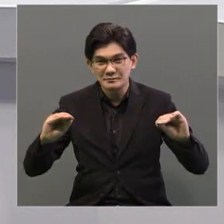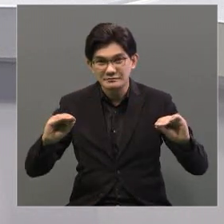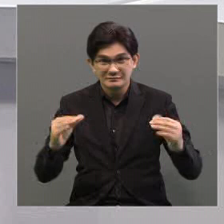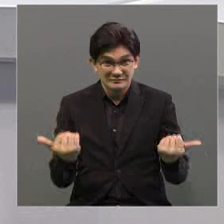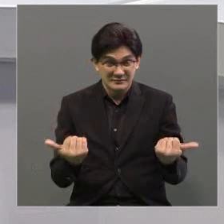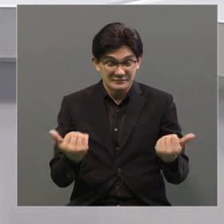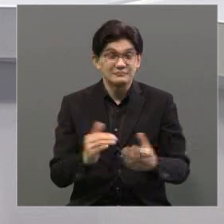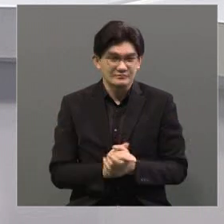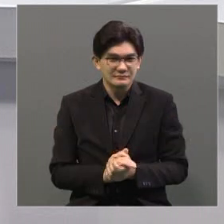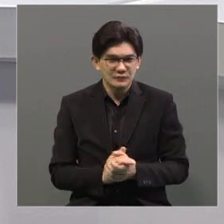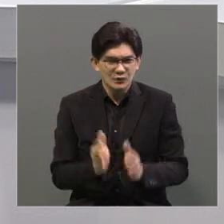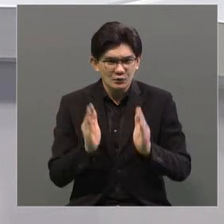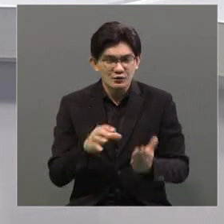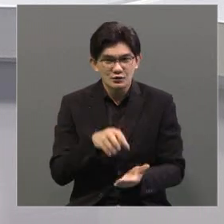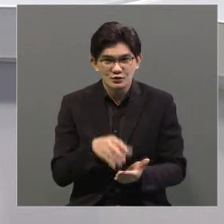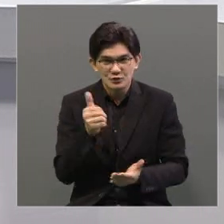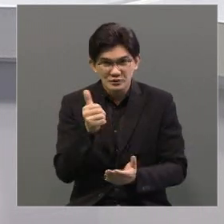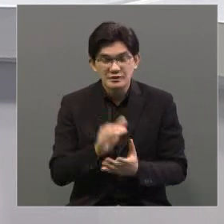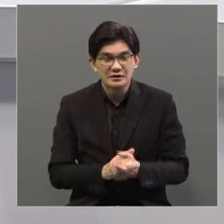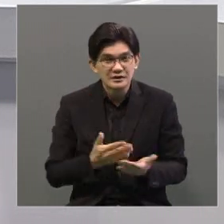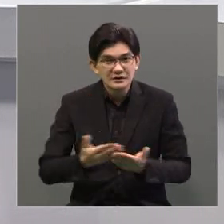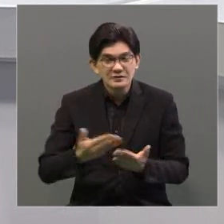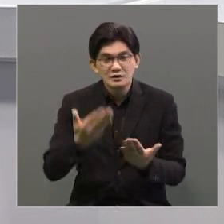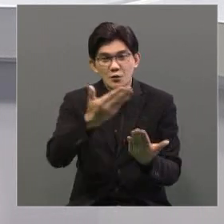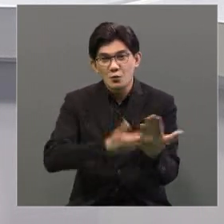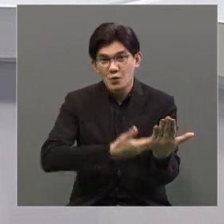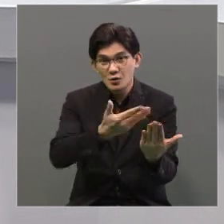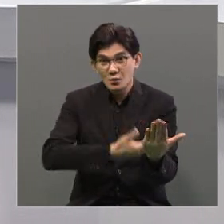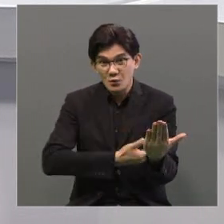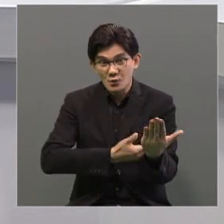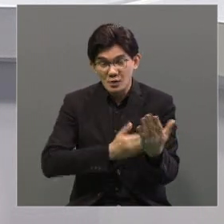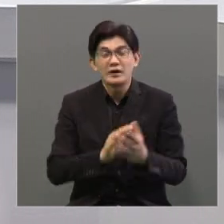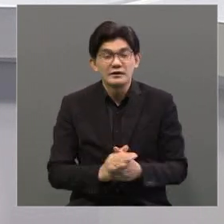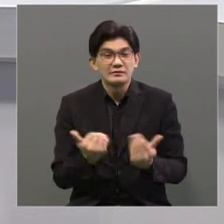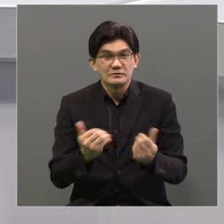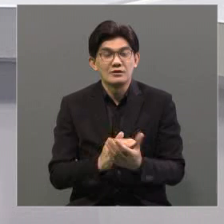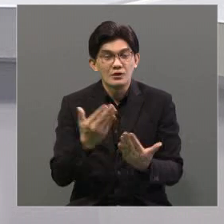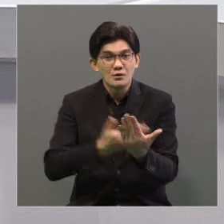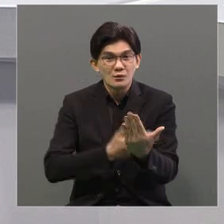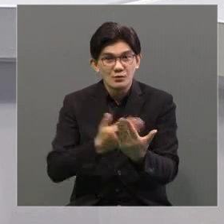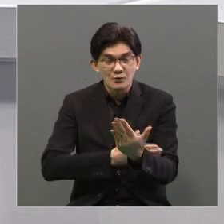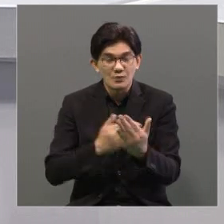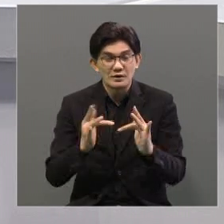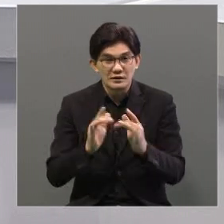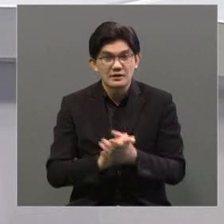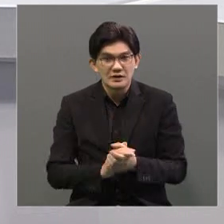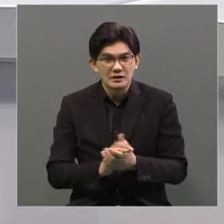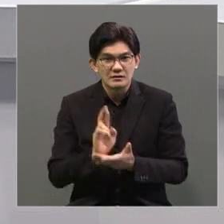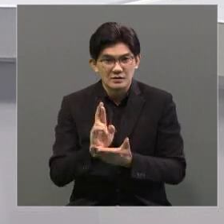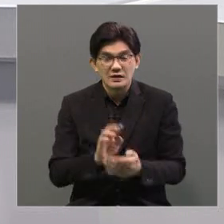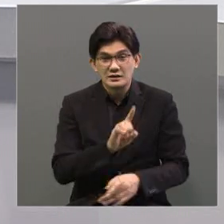ยเหมือนกันนะฮะแต่ว่ายังมีคนที่โชคดีสำหรับการซื้อสลากกินแบ่งรัฐบาลในระบบดิจิตอลหรือว่าสลากดิจิตอลเนี่ยรางวัลที่